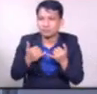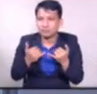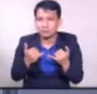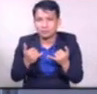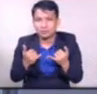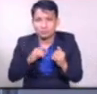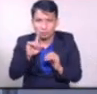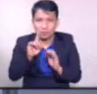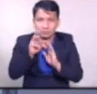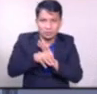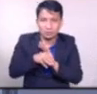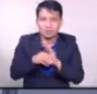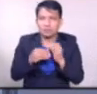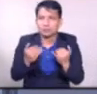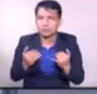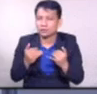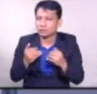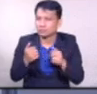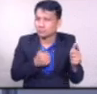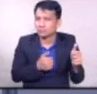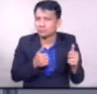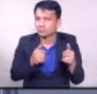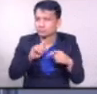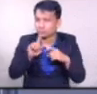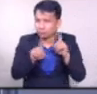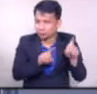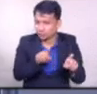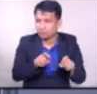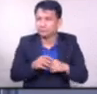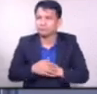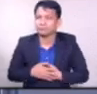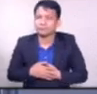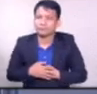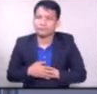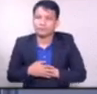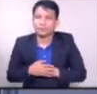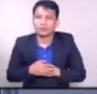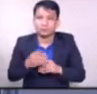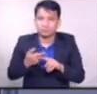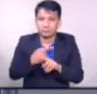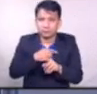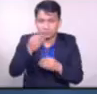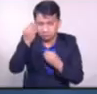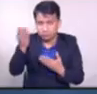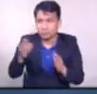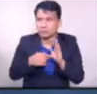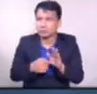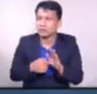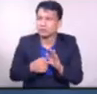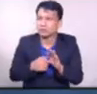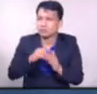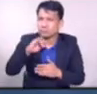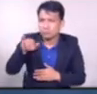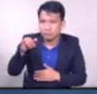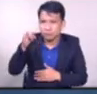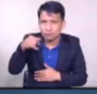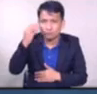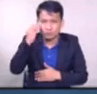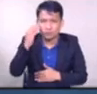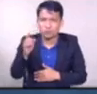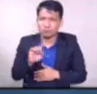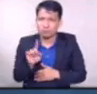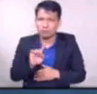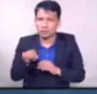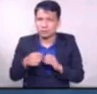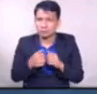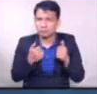kang isang minuto para sagutin ang bawat tanong. Sige po, ma'am. All right. Ang unang tanong sa iyo, June Bert, ay ano ba